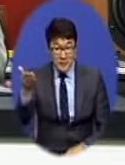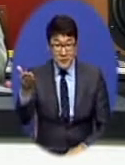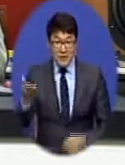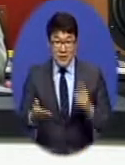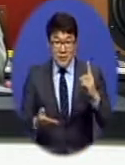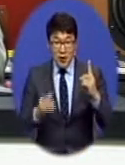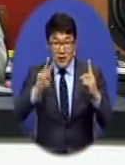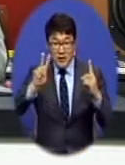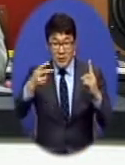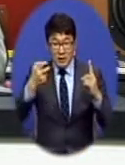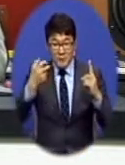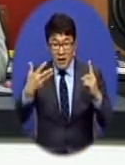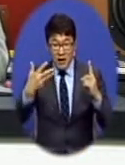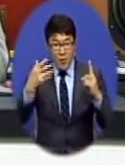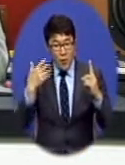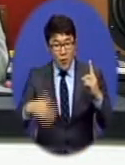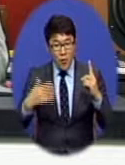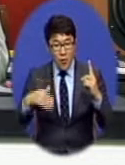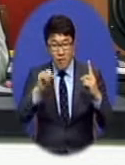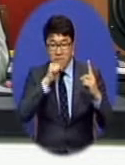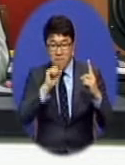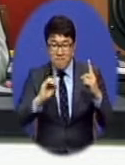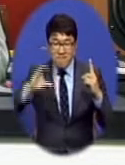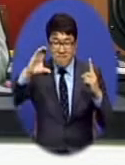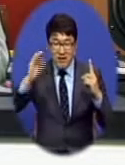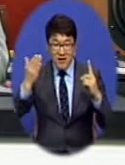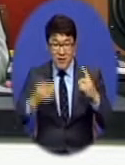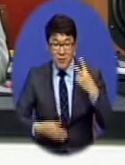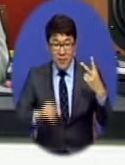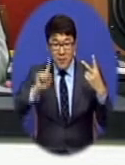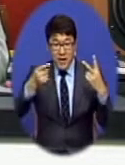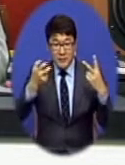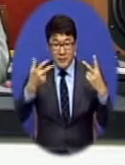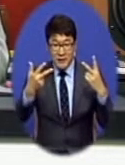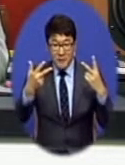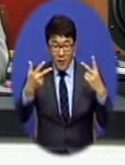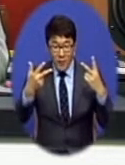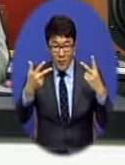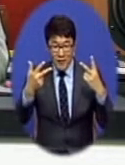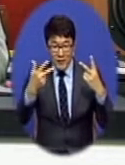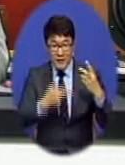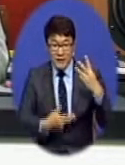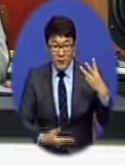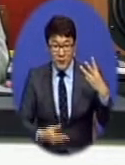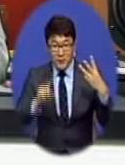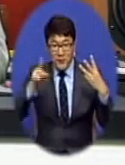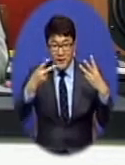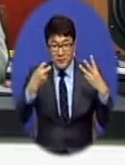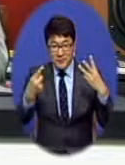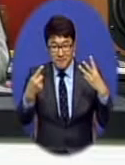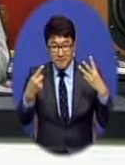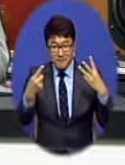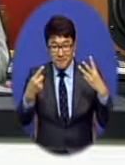자, 1번 278표. 와우, 또 올라갔어요. 많이 올라갔어요. 많이. 자, 2번 참가자 177표. 네, 3번 참가자